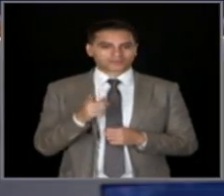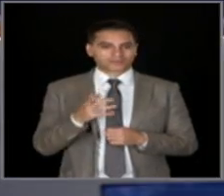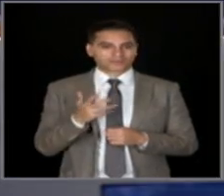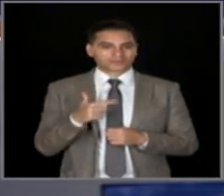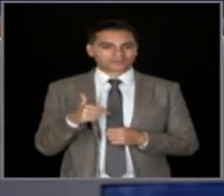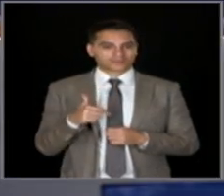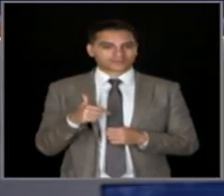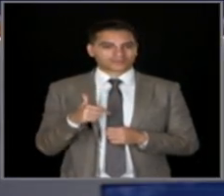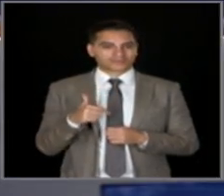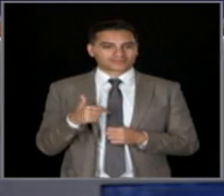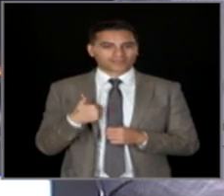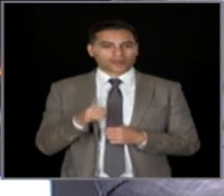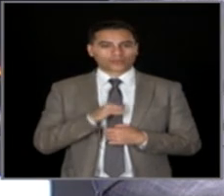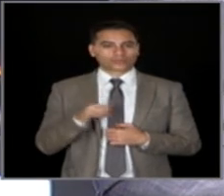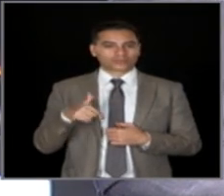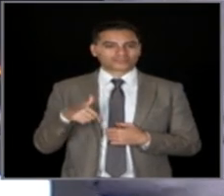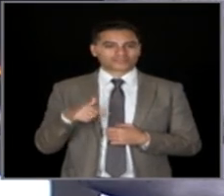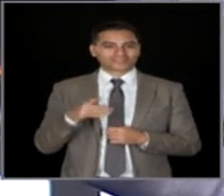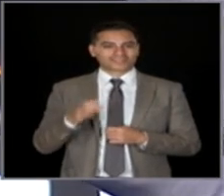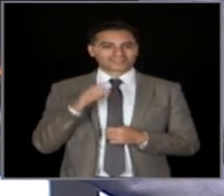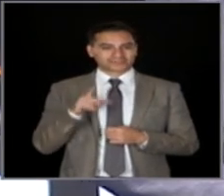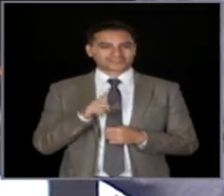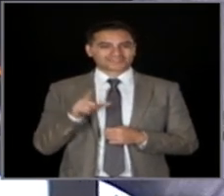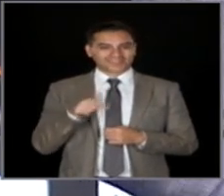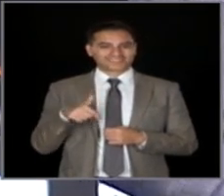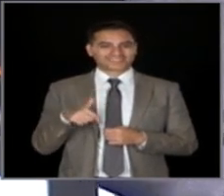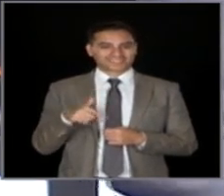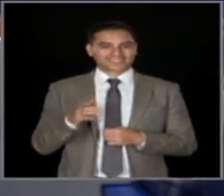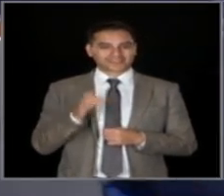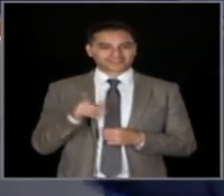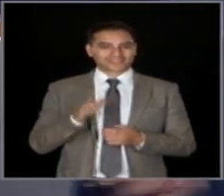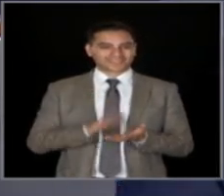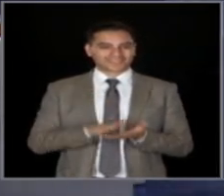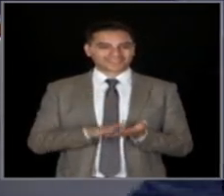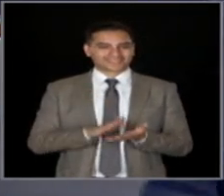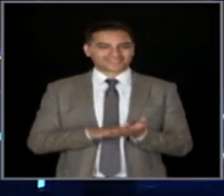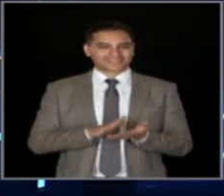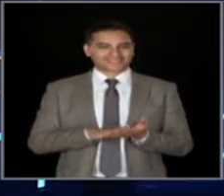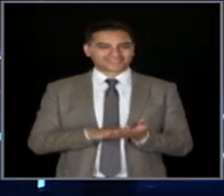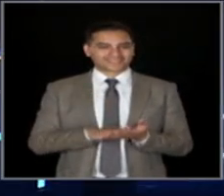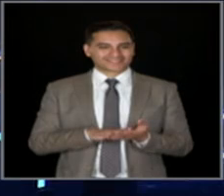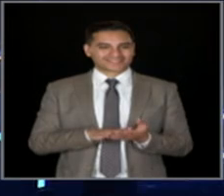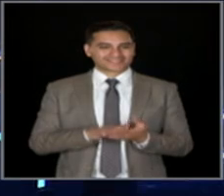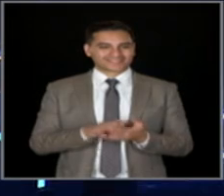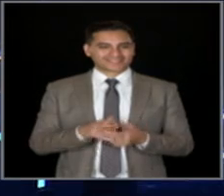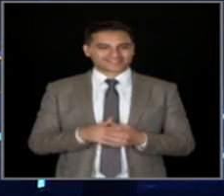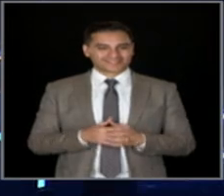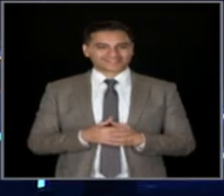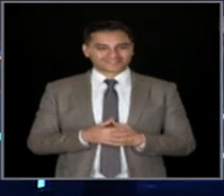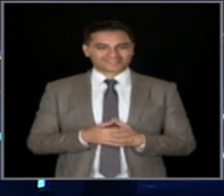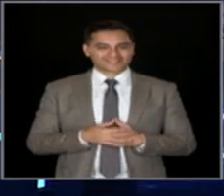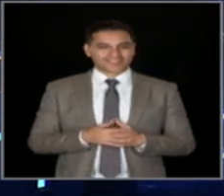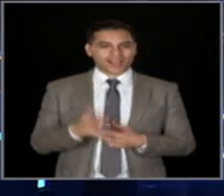بس 6. أنا على طول بجيب 6 يعني. برافو عليك برضو، فعلا 6 إجابات صح من 9. برافو عليك، تعالي مكاني يا